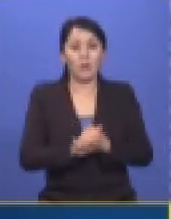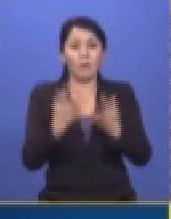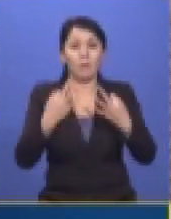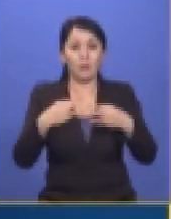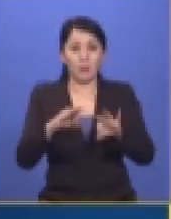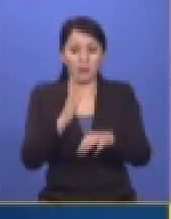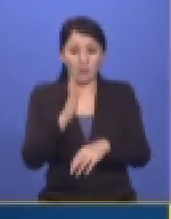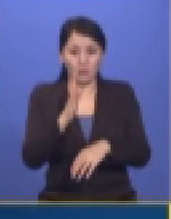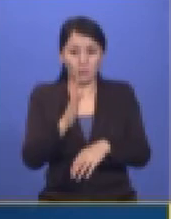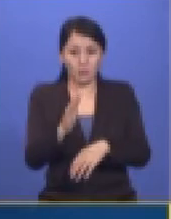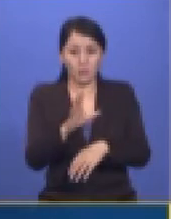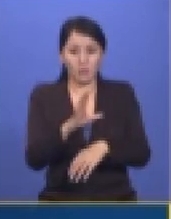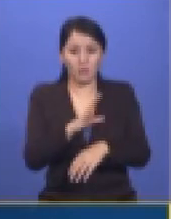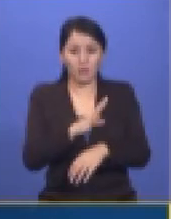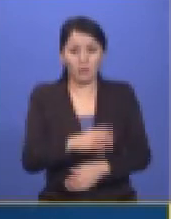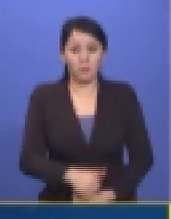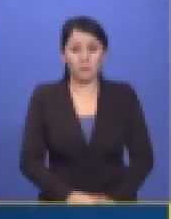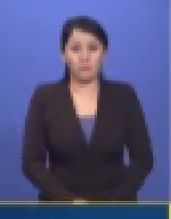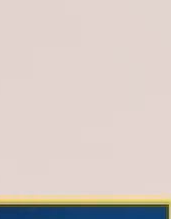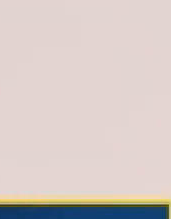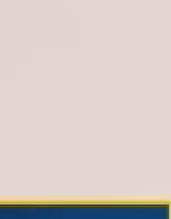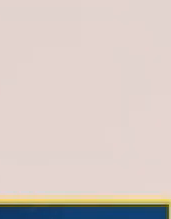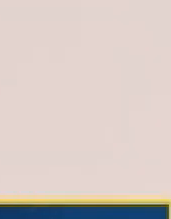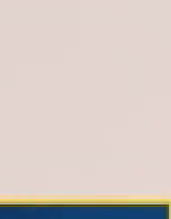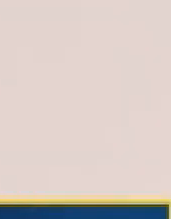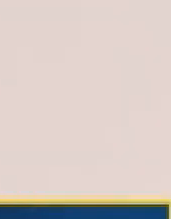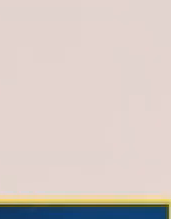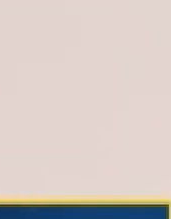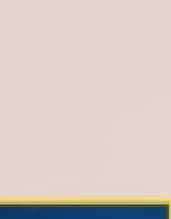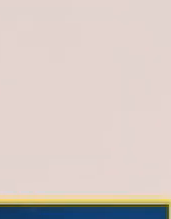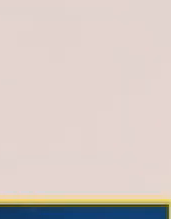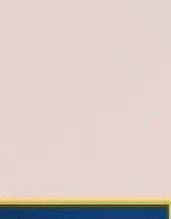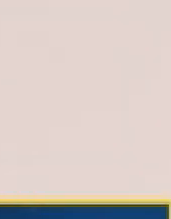болашағы зор мемлекет болды. Нұрбол Балғабеков, Наталья Айтова, Анатолий Беланок, жаңалықтар қызметі.